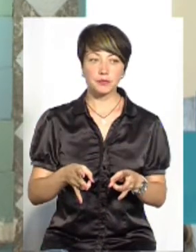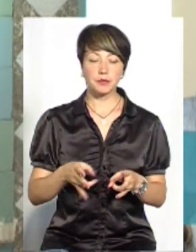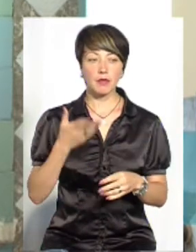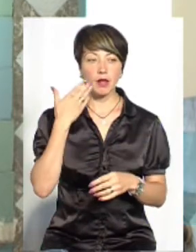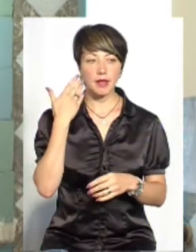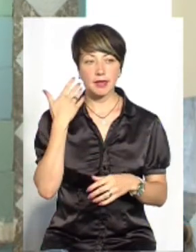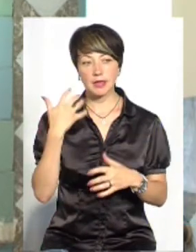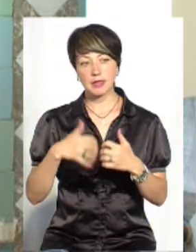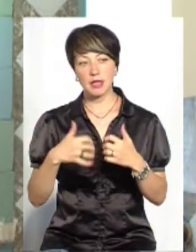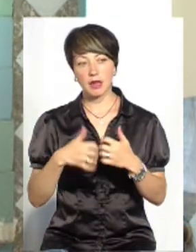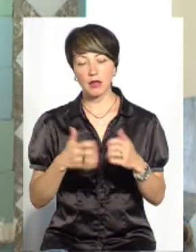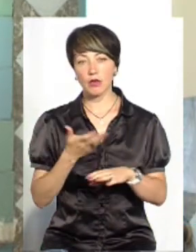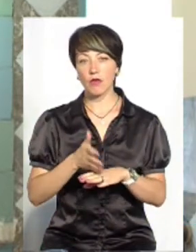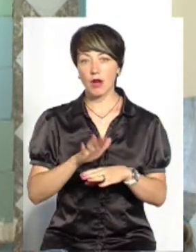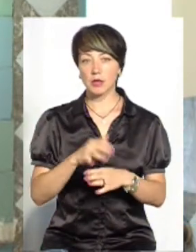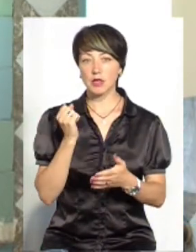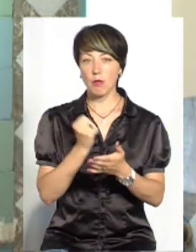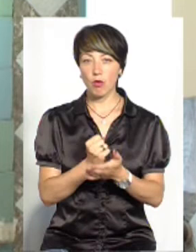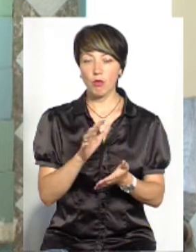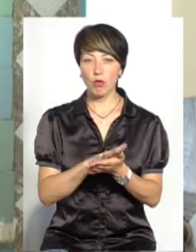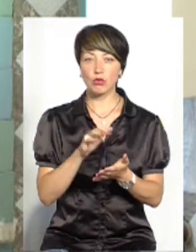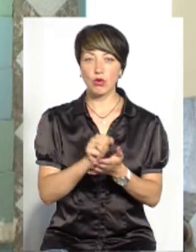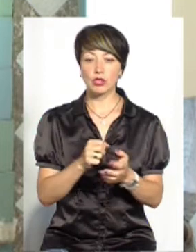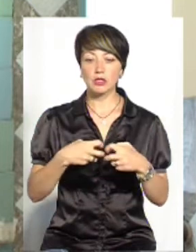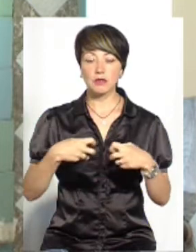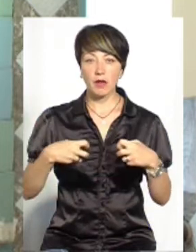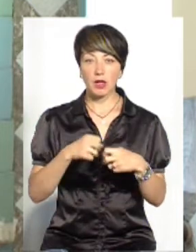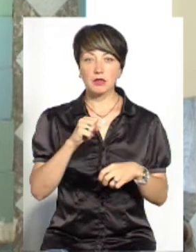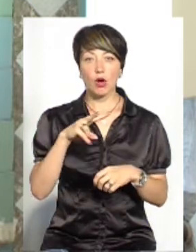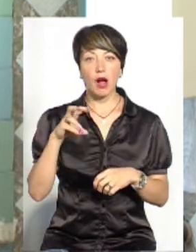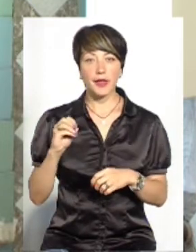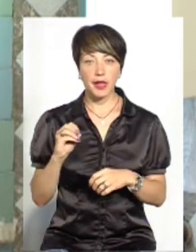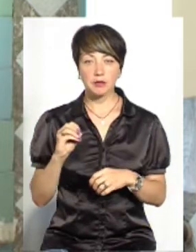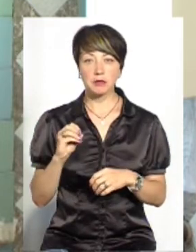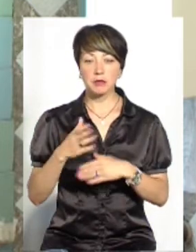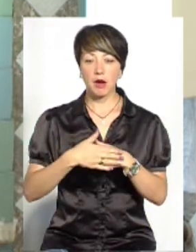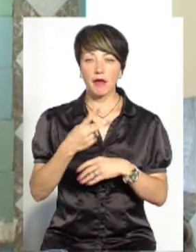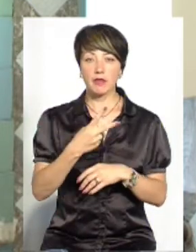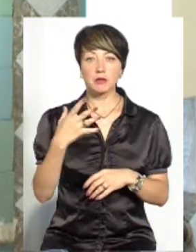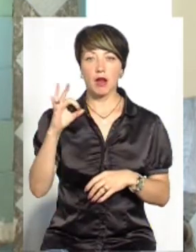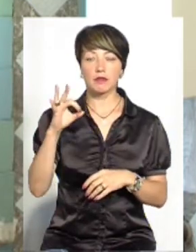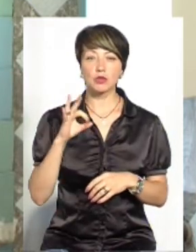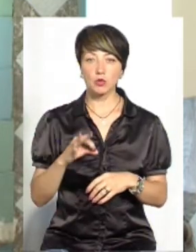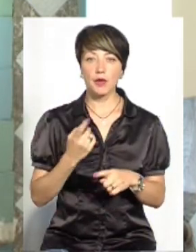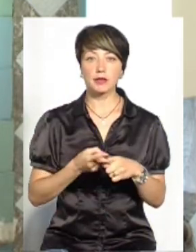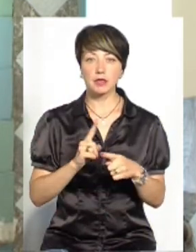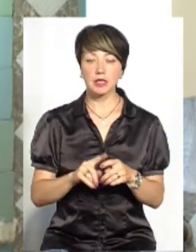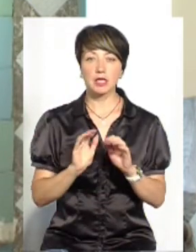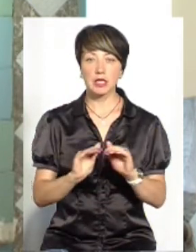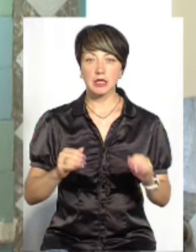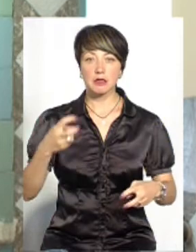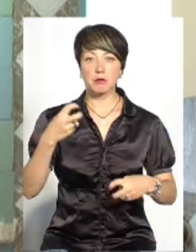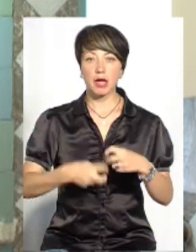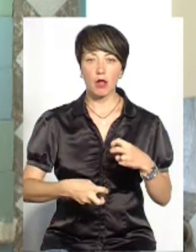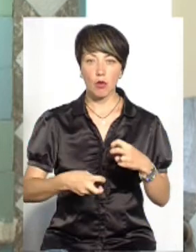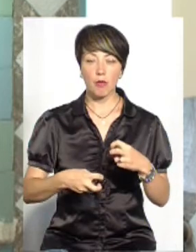легкі, середньої важкості, як забої, пошкодження зв'язок, але значна частка біля 25% – це діти з